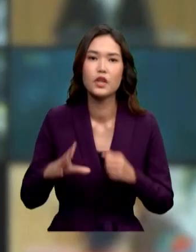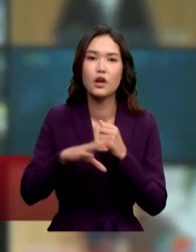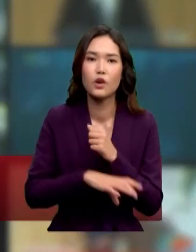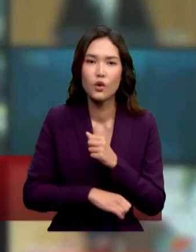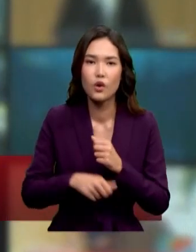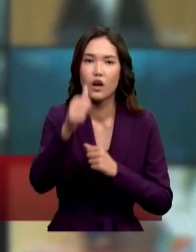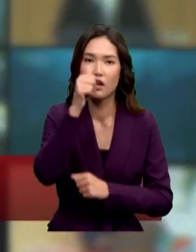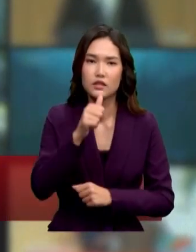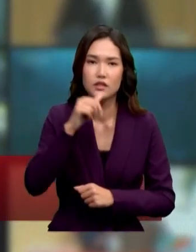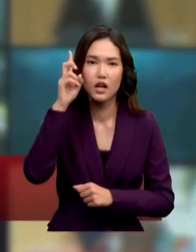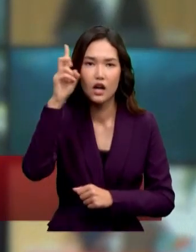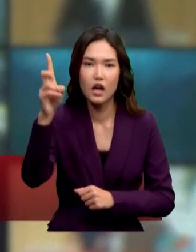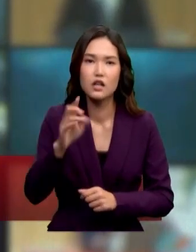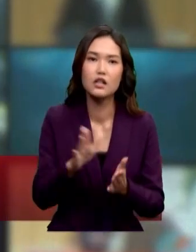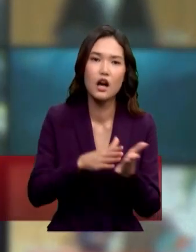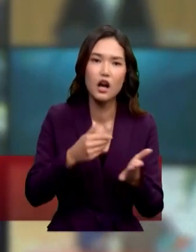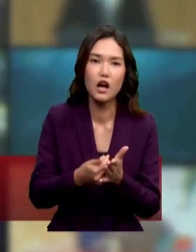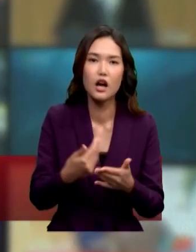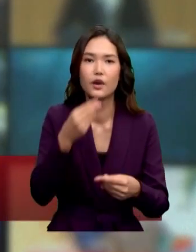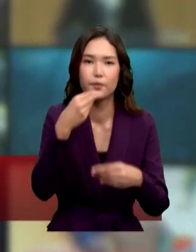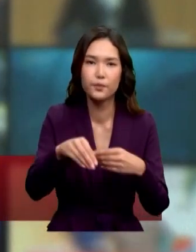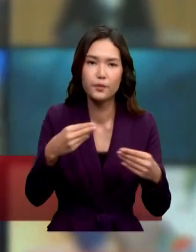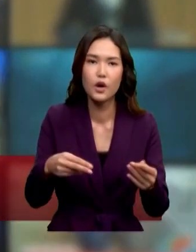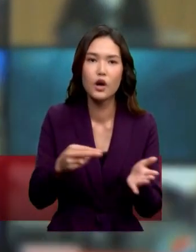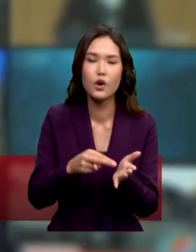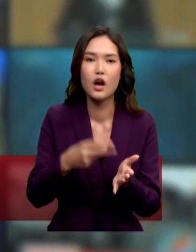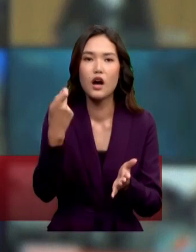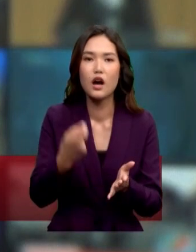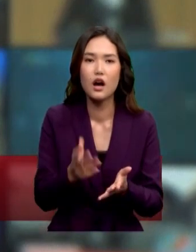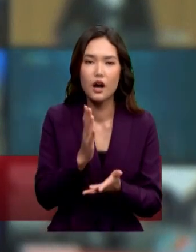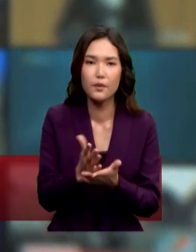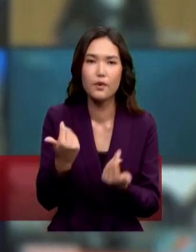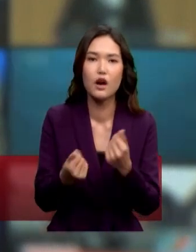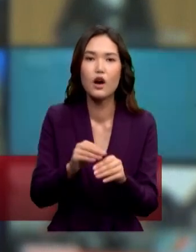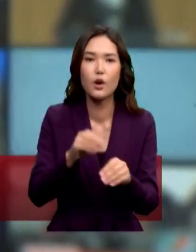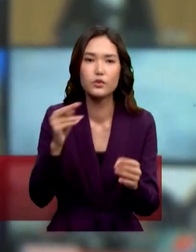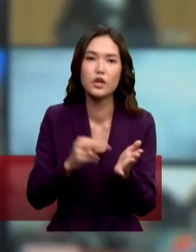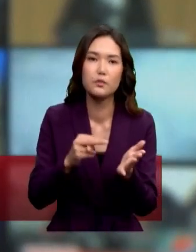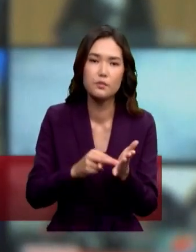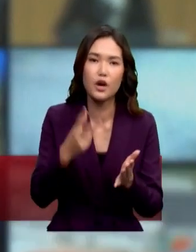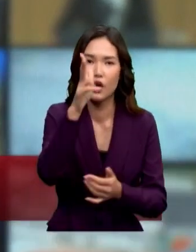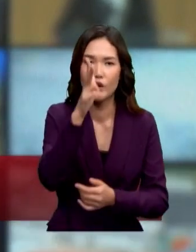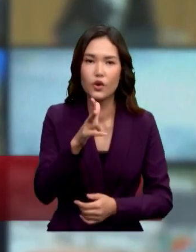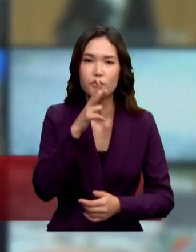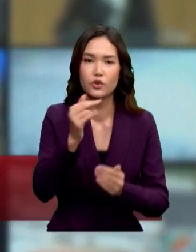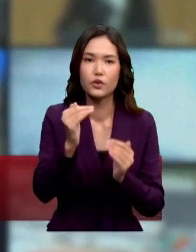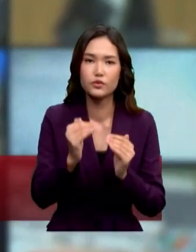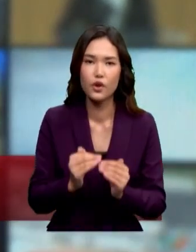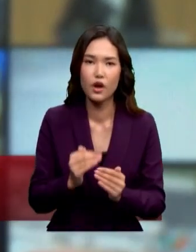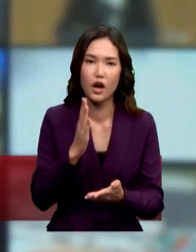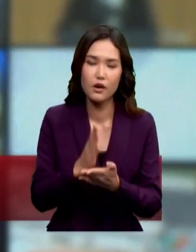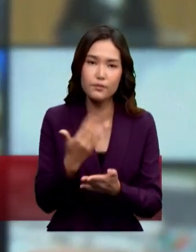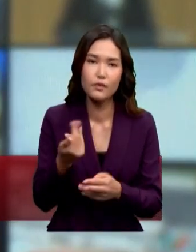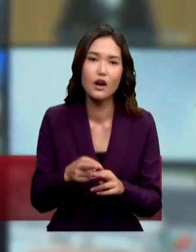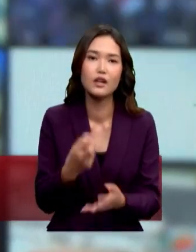Соңғы айда елімізде сұйық май, жарма секілді азық-түлік өнімдері арзандады. Автокөлік бағасы да үш айдан бері төмендеп келеді.